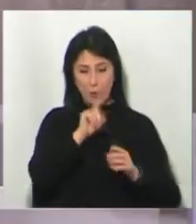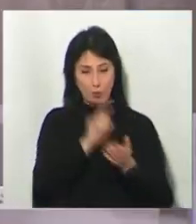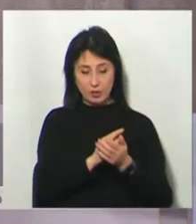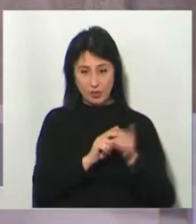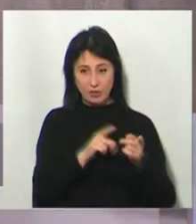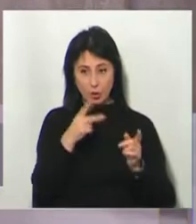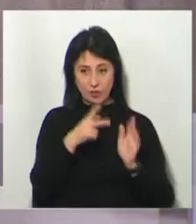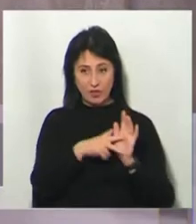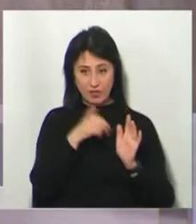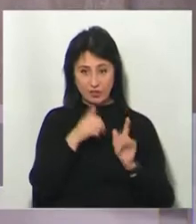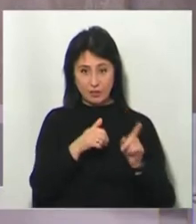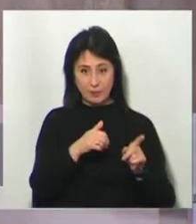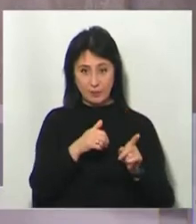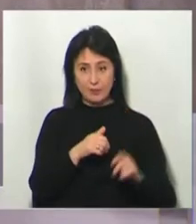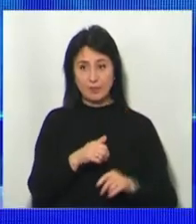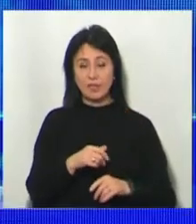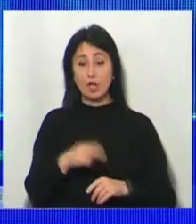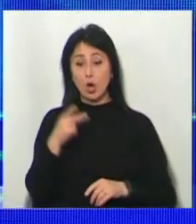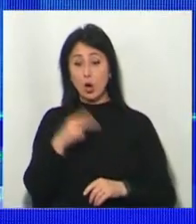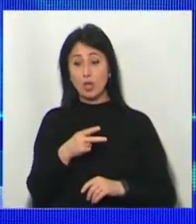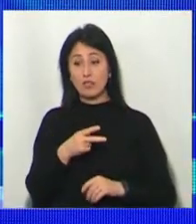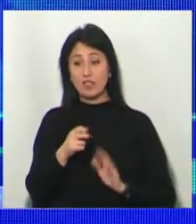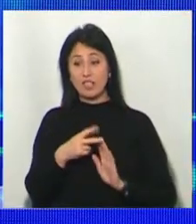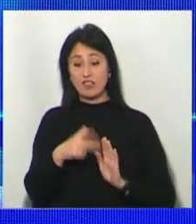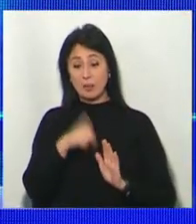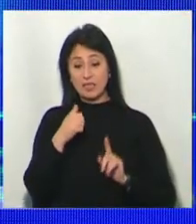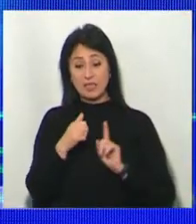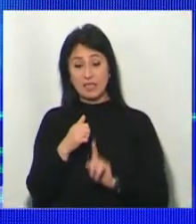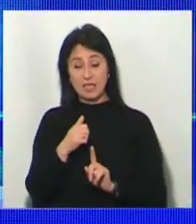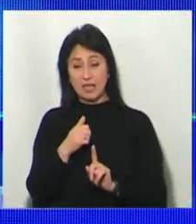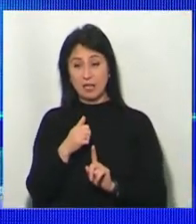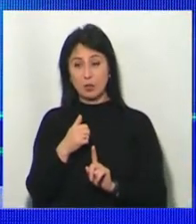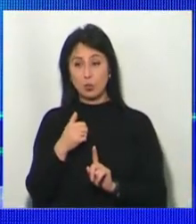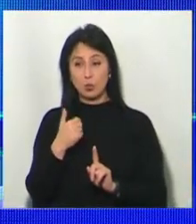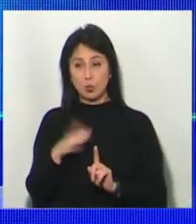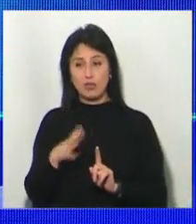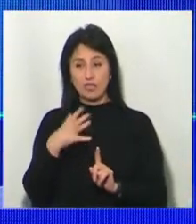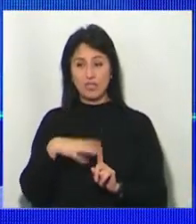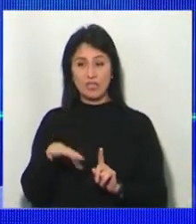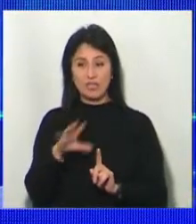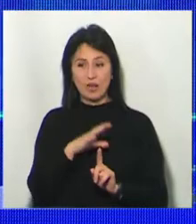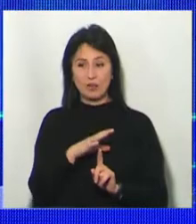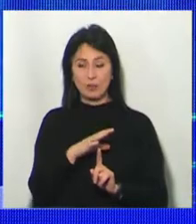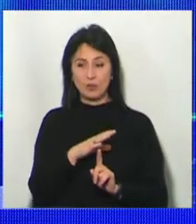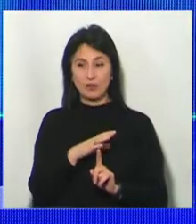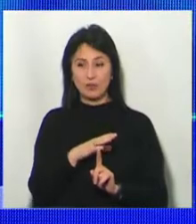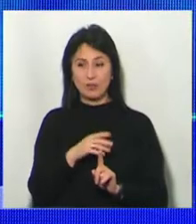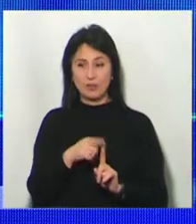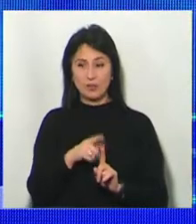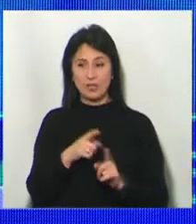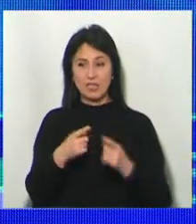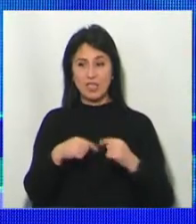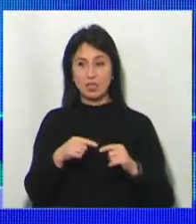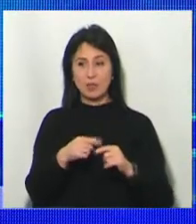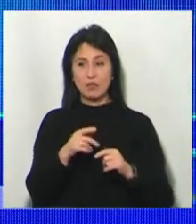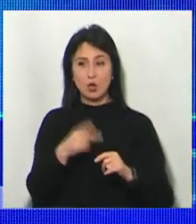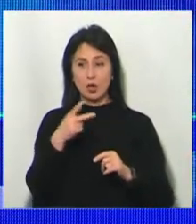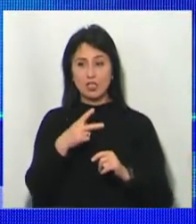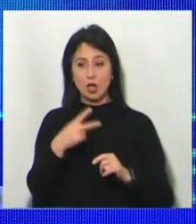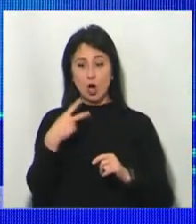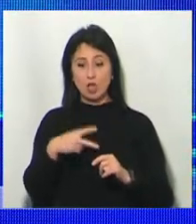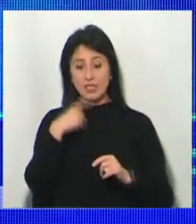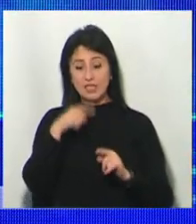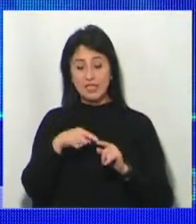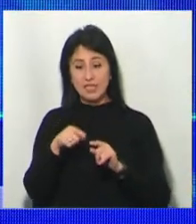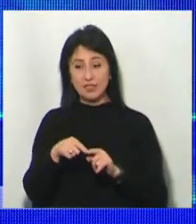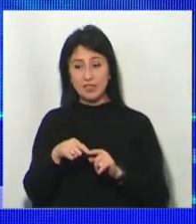adam. Diagnosticis, da. Orietas tvramitic lidan, da, uko sakartvelos hipertenziul sazogadovebis mer, orietas